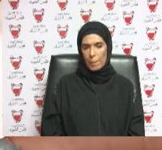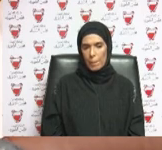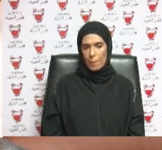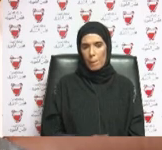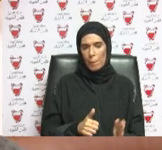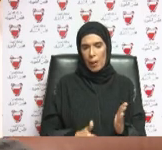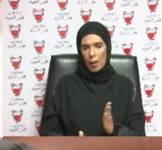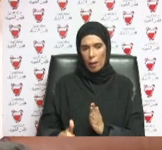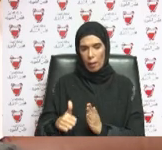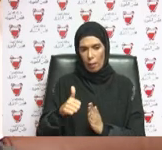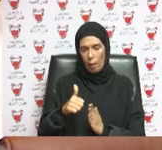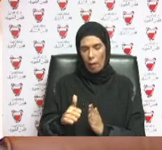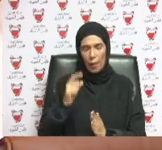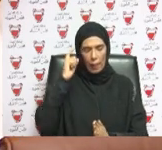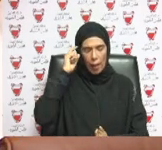القائد الملهم الحكيم،